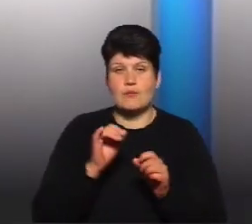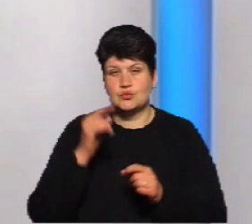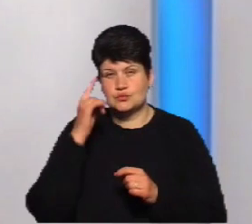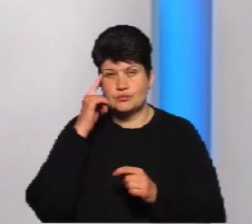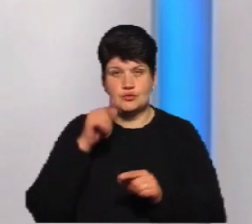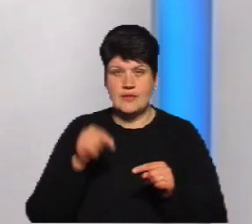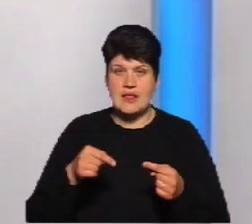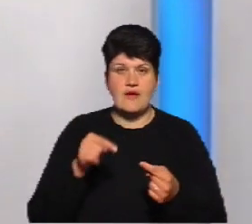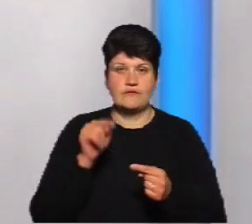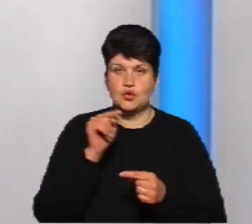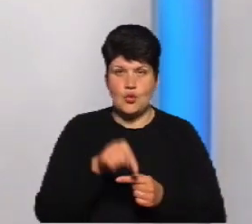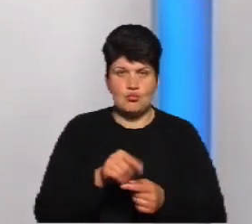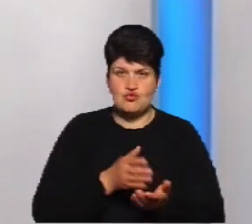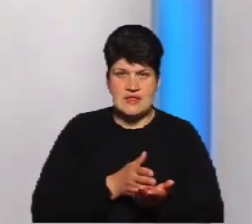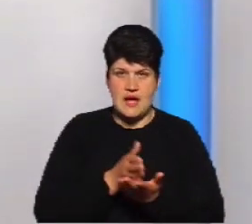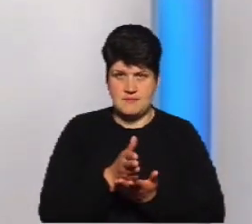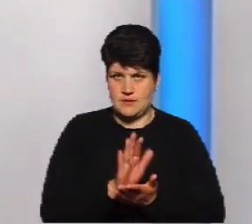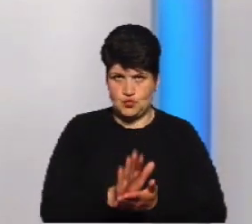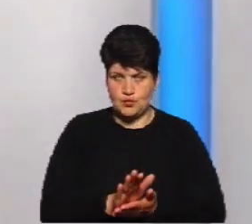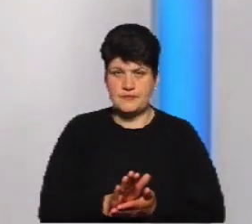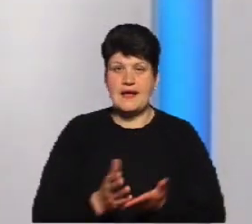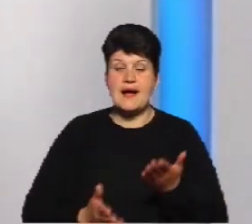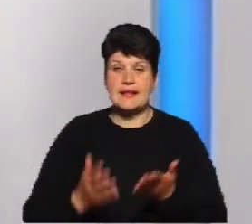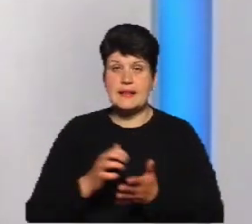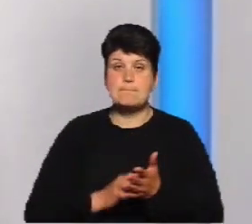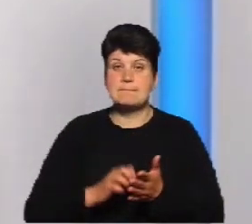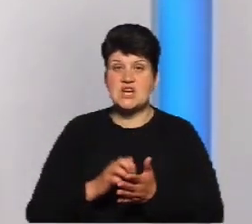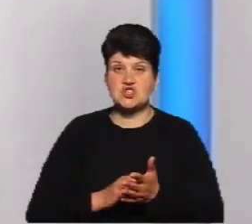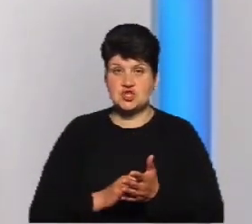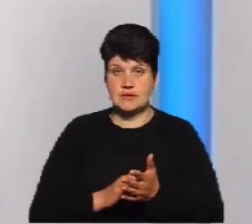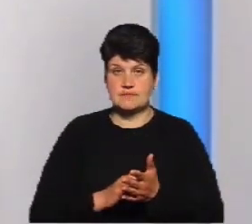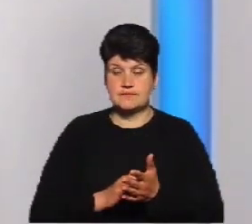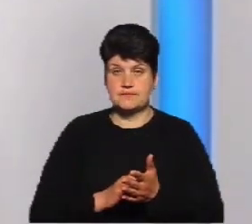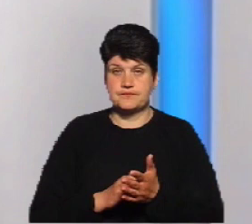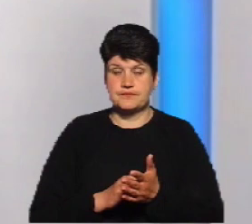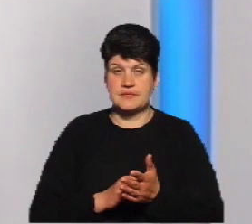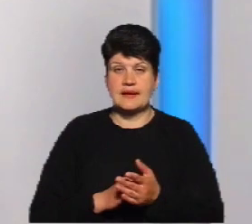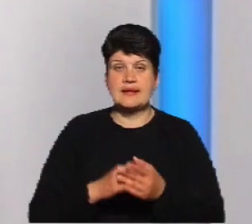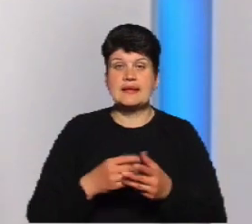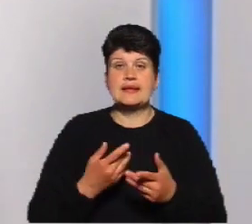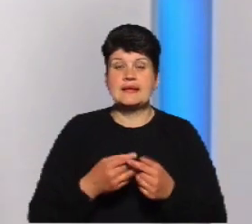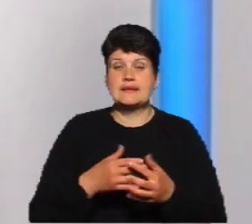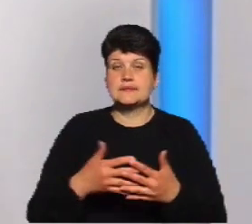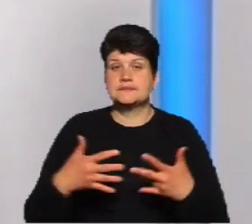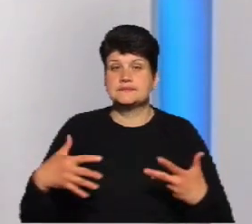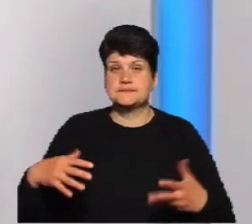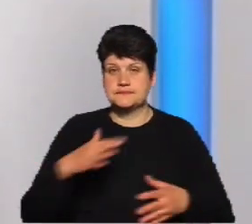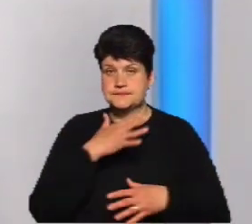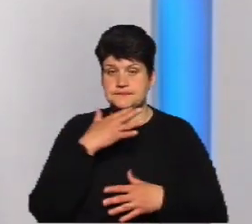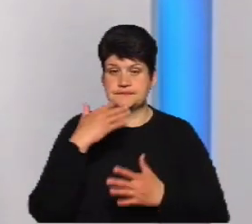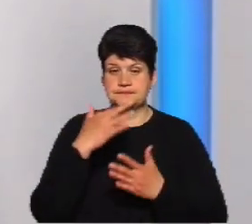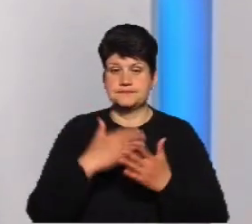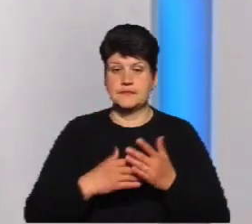напрямку пішло. Але причин є цілий комплекс. В першу